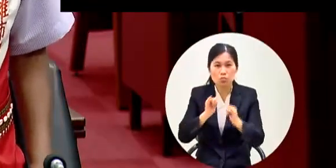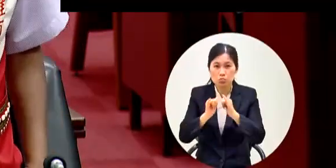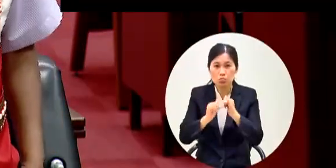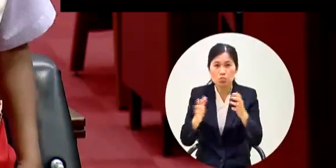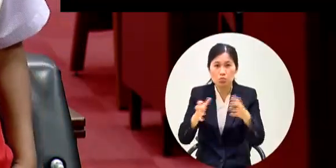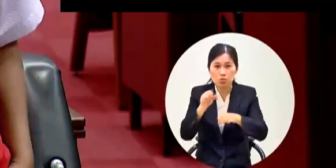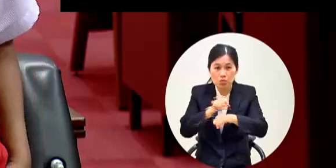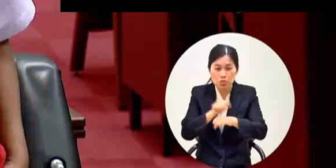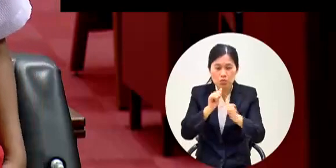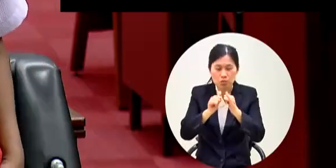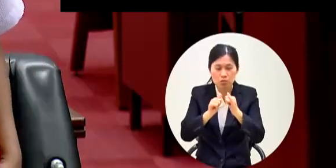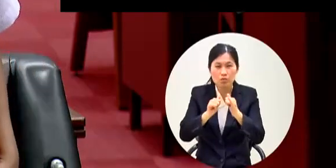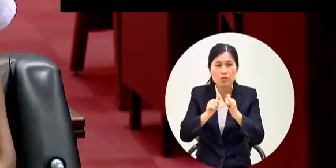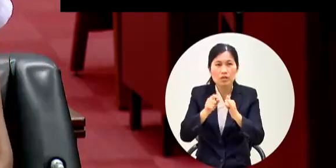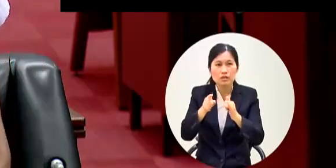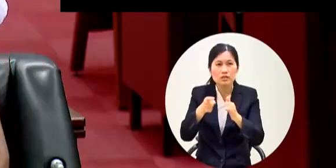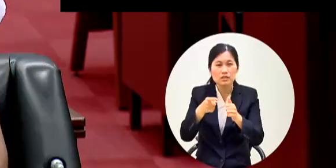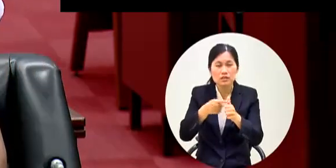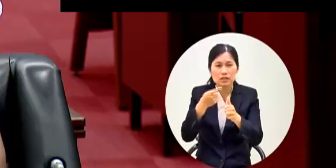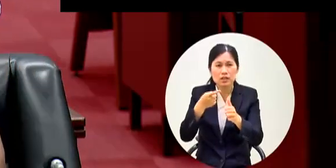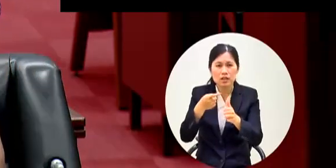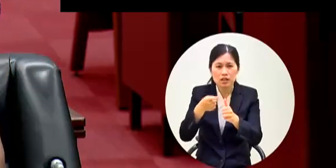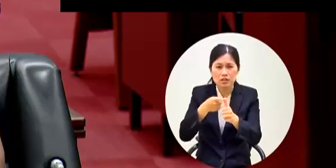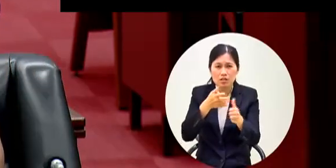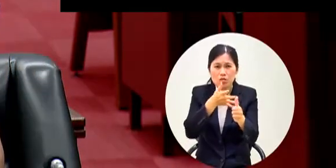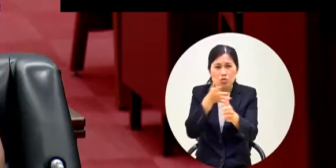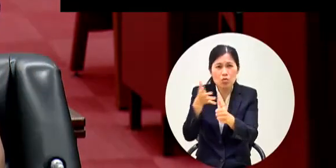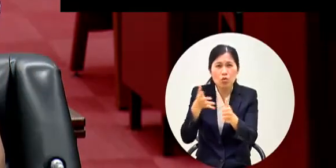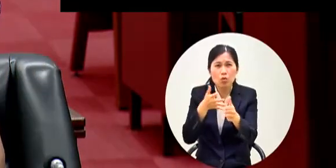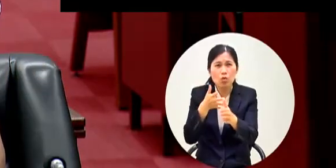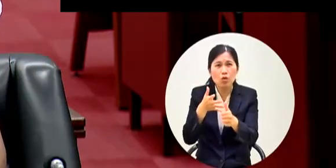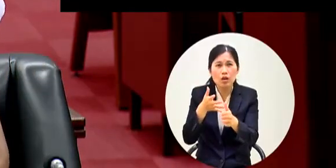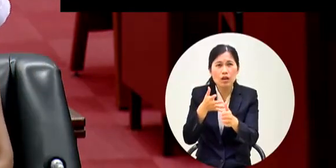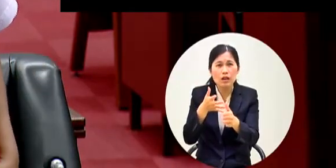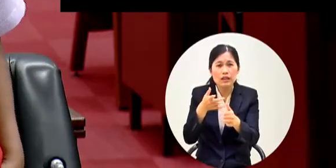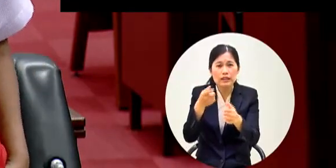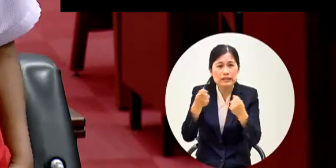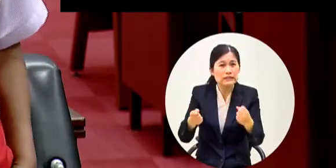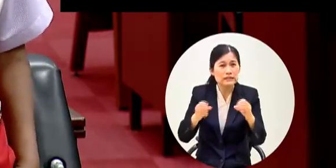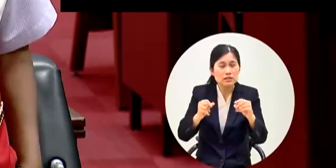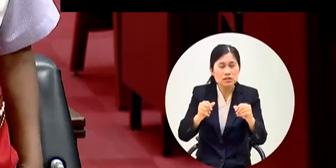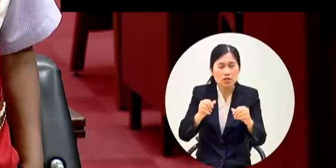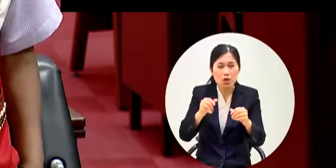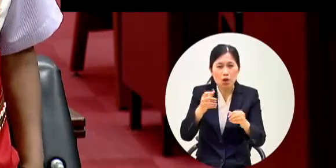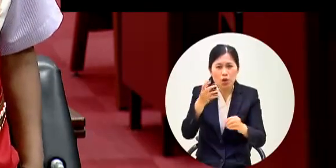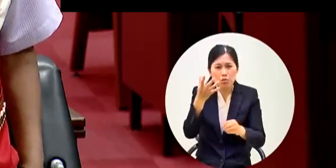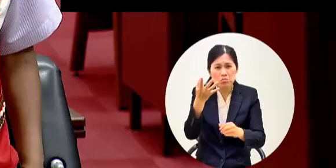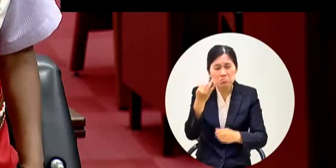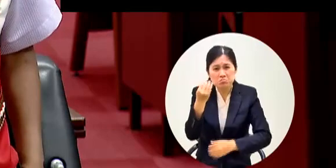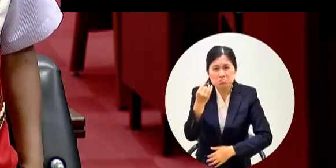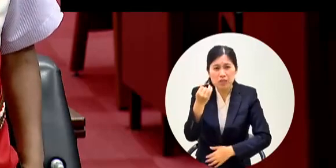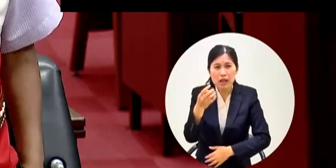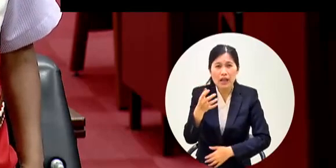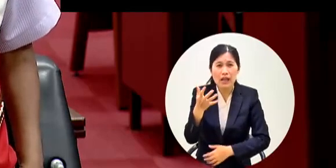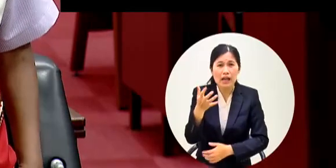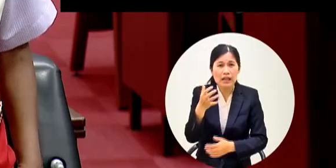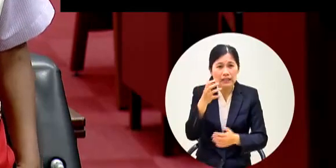要怎么去来协助设立我们的农民合作